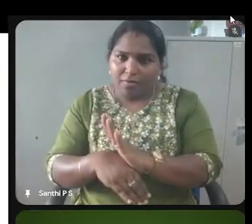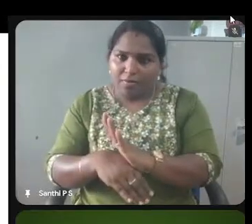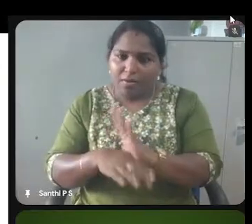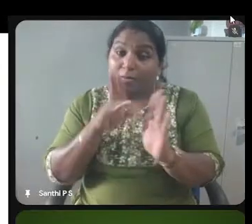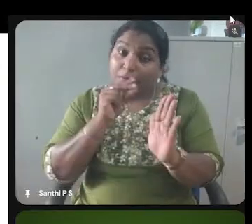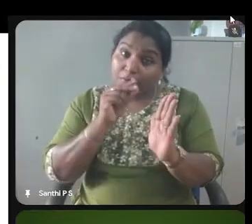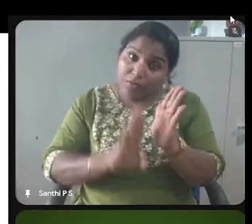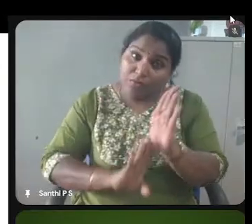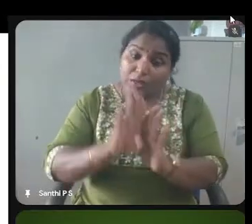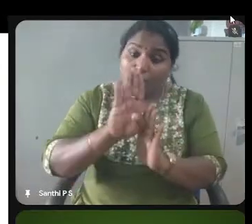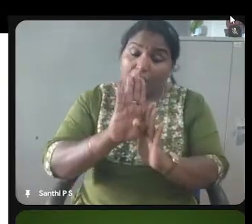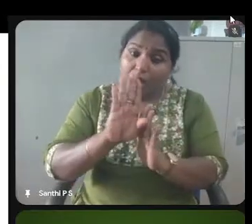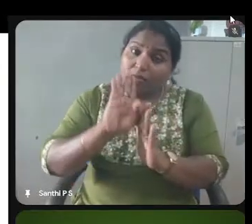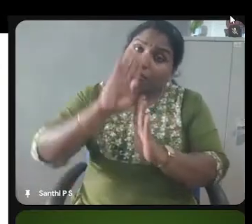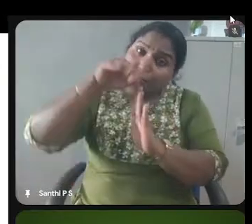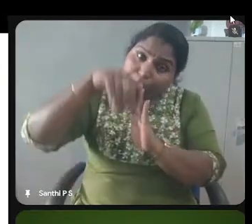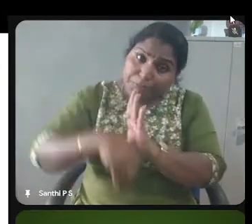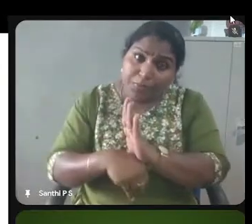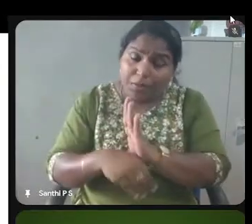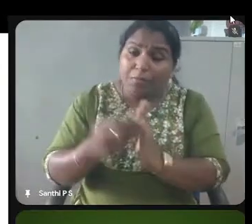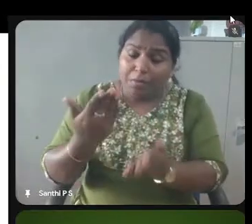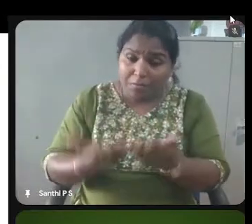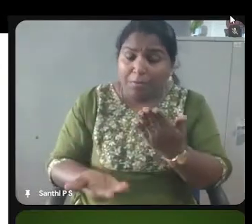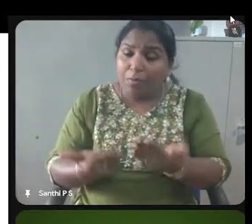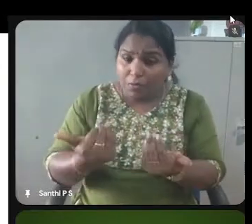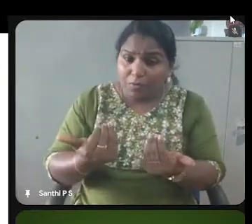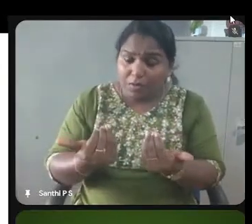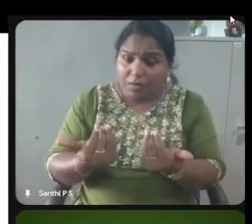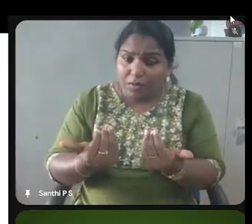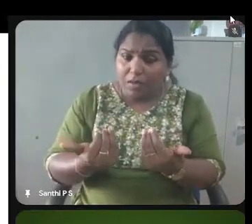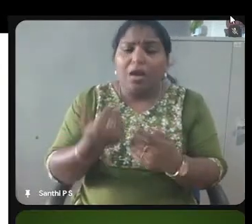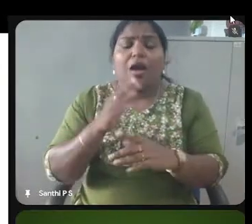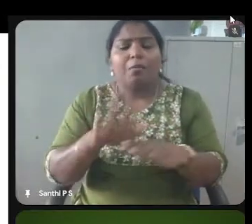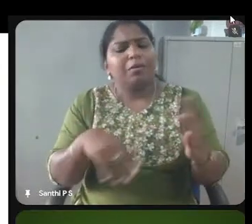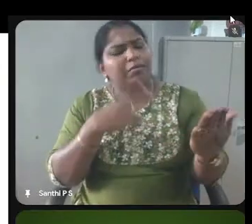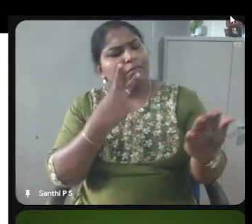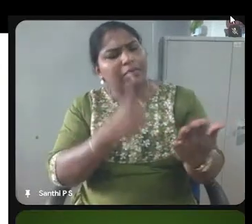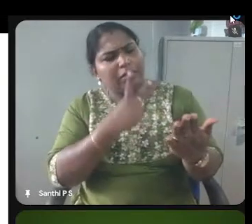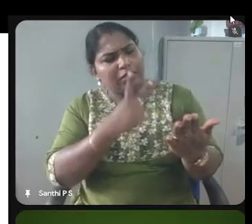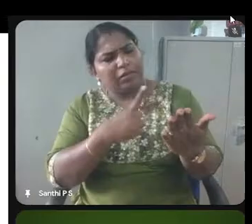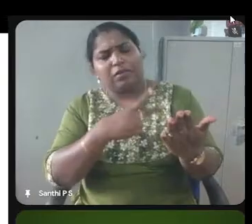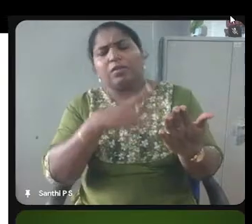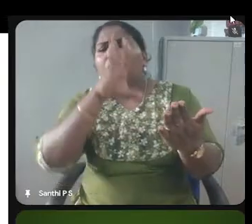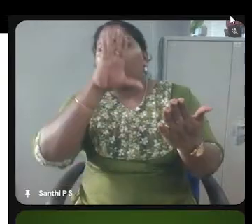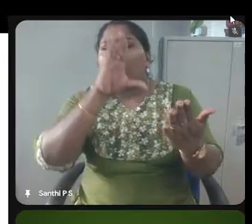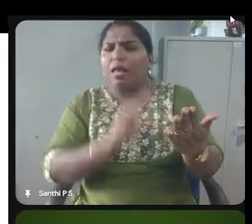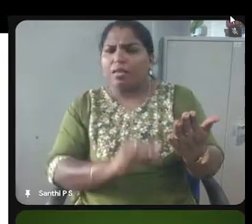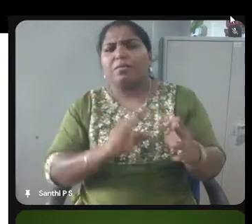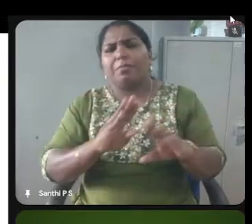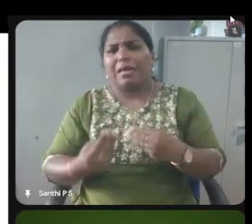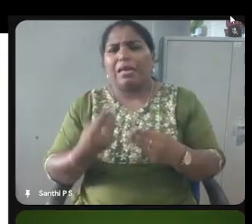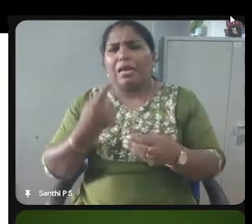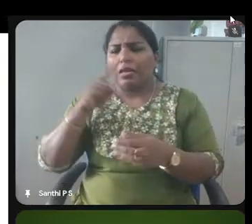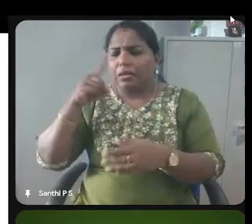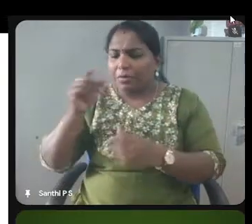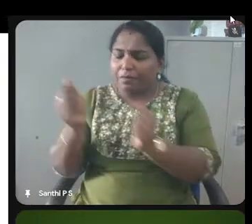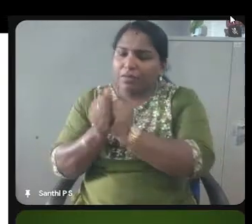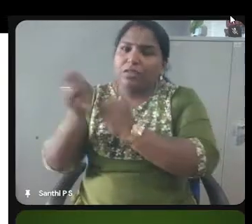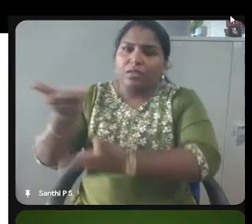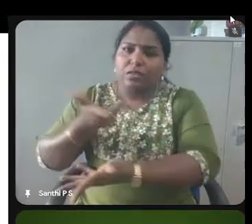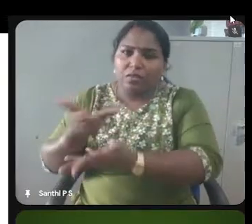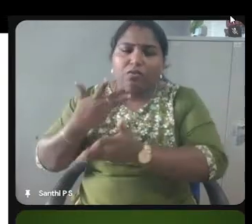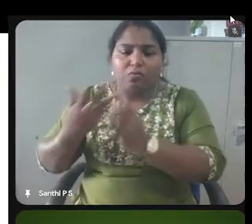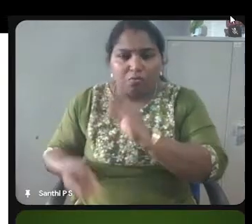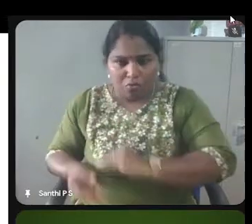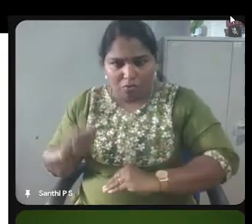നമുക്ക് നേരത്തെ പറഞ്ഞ പോലെ സ്ക്രീൻ ടൈം കുറയ്ക്കുകയും നല്ല പാരന്റ് ചൈൽഡ് ഇന്ററാക്ഷൻ കൊടുക്കുകയും ചെയ്യുക എന്നുള്ളതാണ് അതിനുള്ള സൊല്യൂഷൻ.